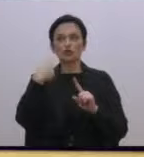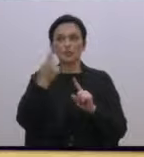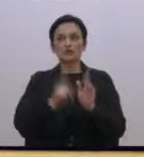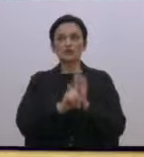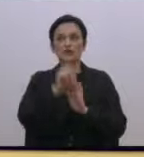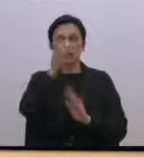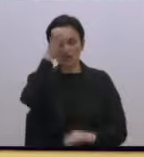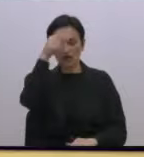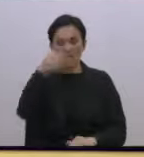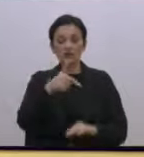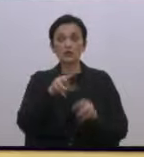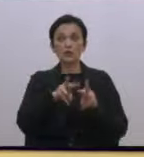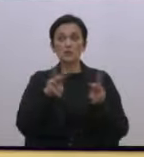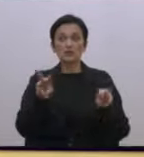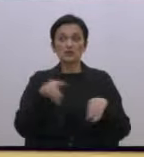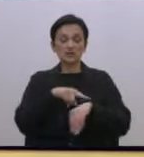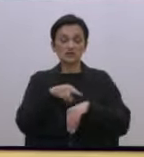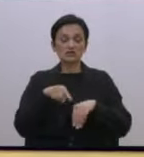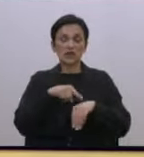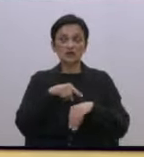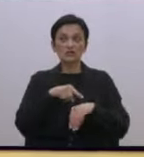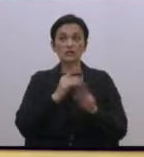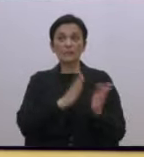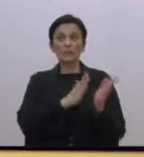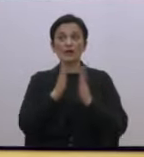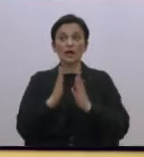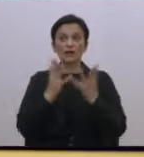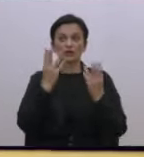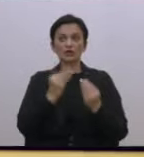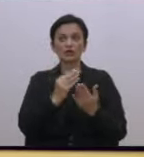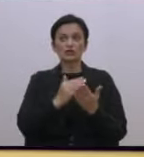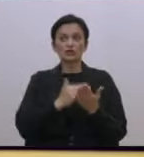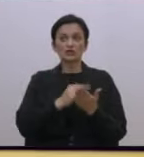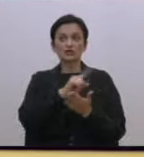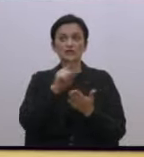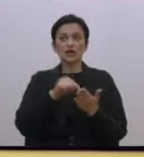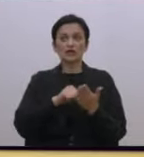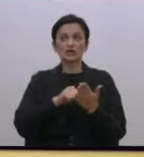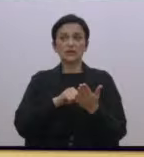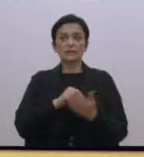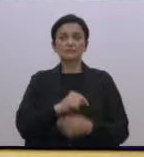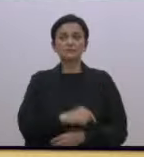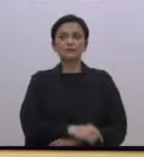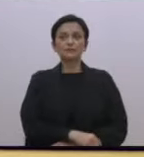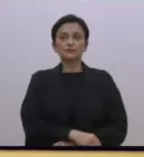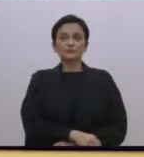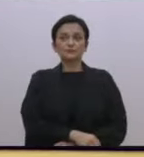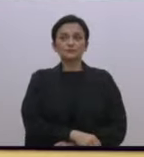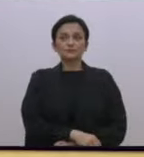დავიწყებთ განათლების მინისტრის საათს. გადავდივართ დღის წესრიგის საკითხებზე.